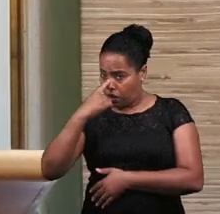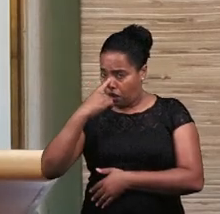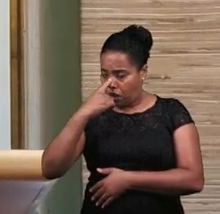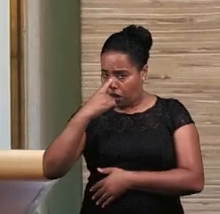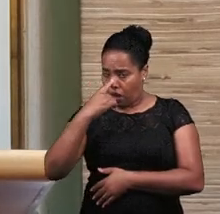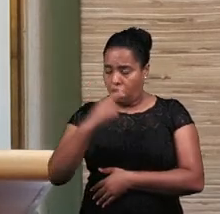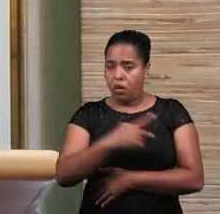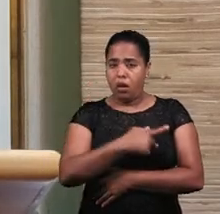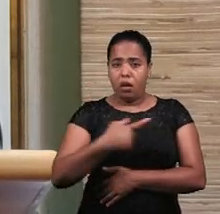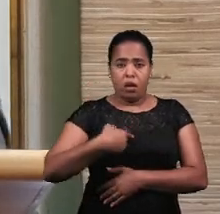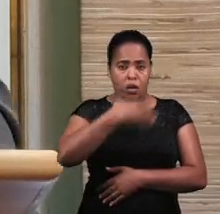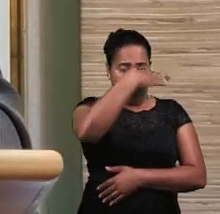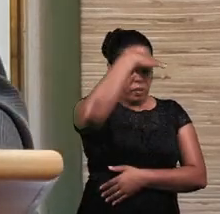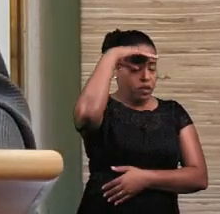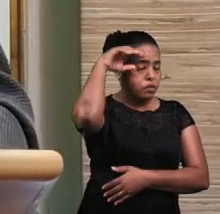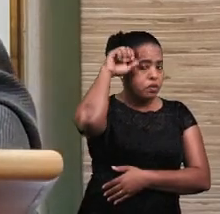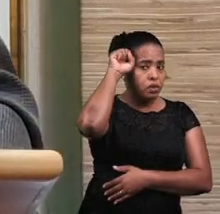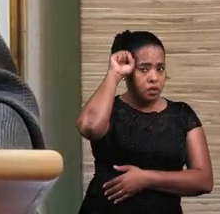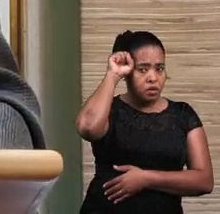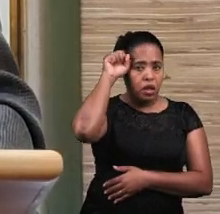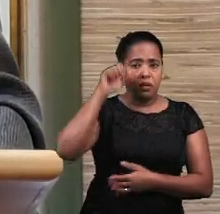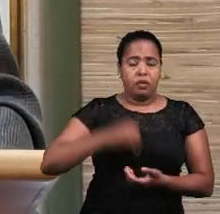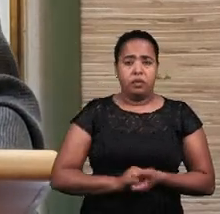pasteur Sergio,